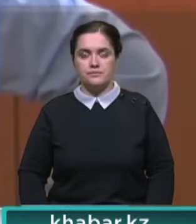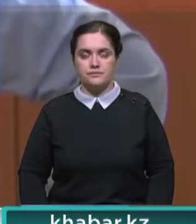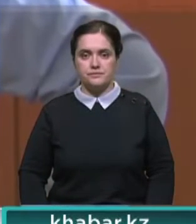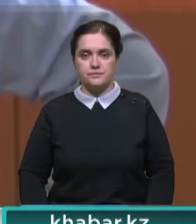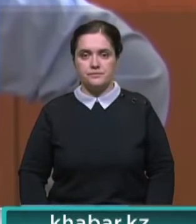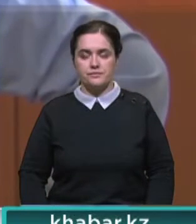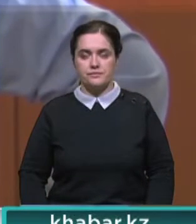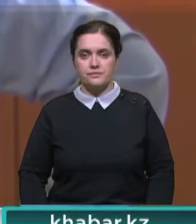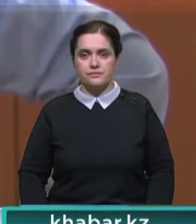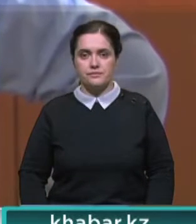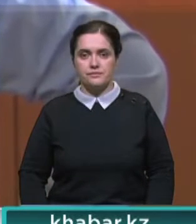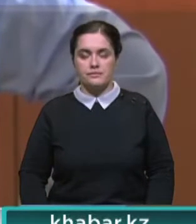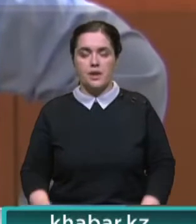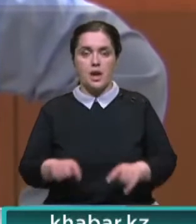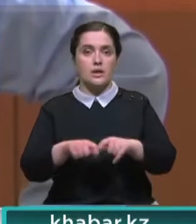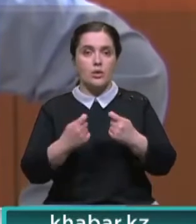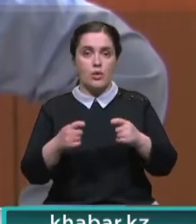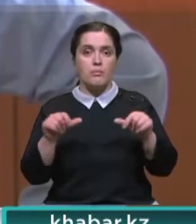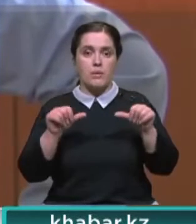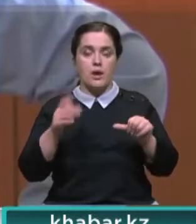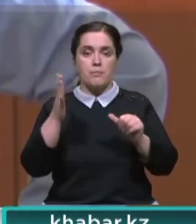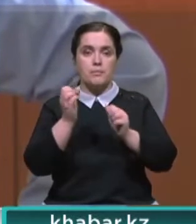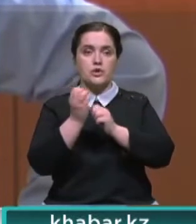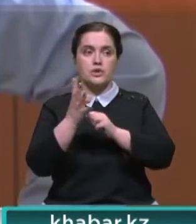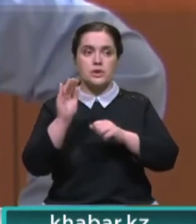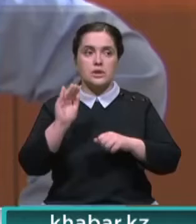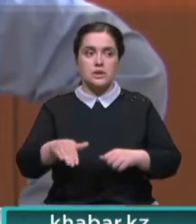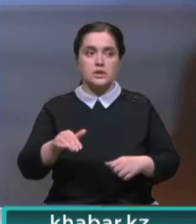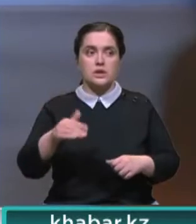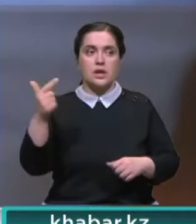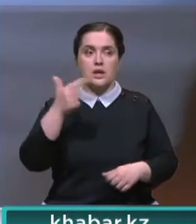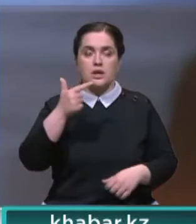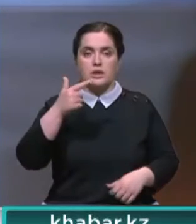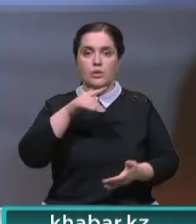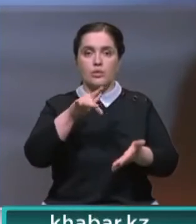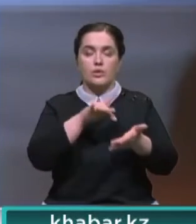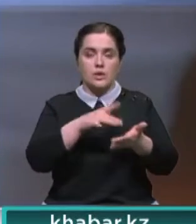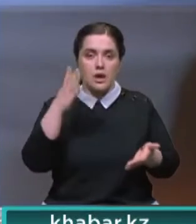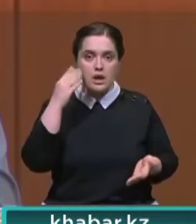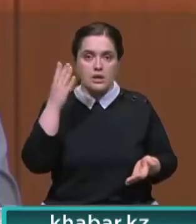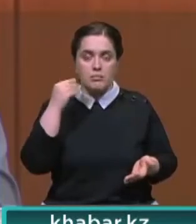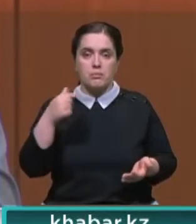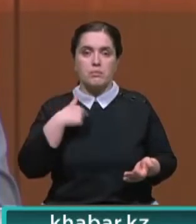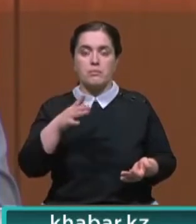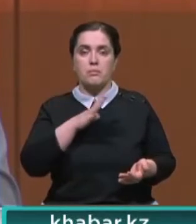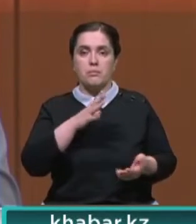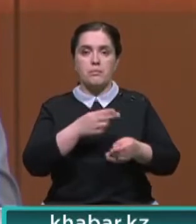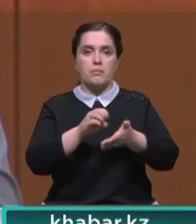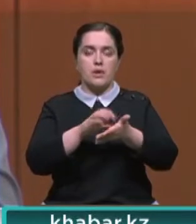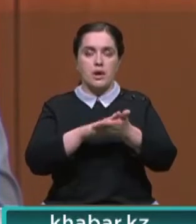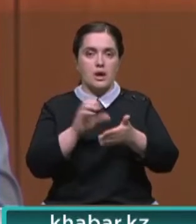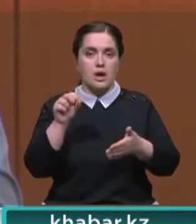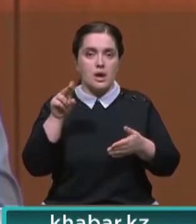Были нарушены права 514 тысяч граждан города Алматы. В связи с этим нами был внесен акт